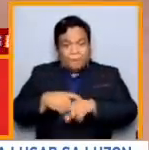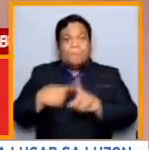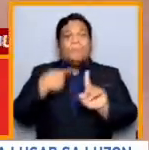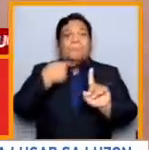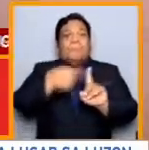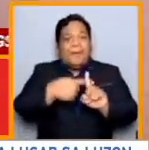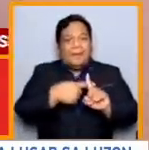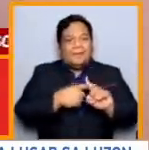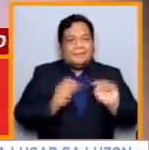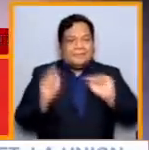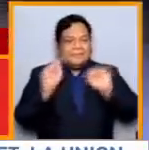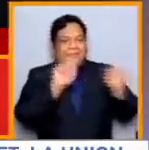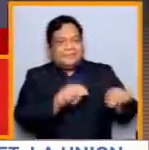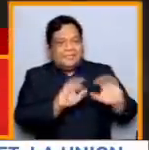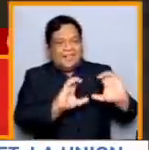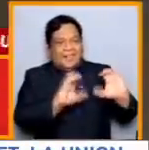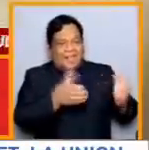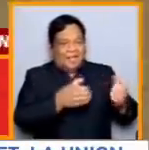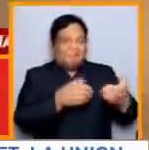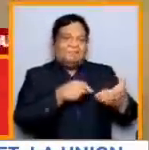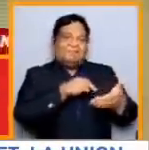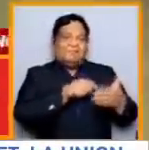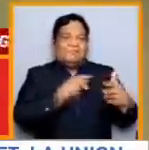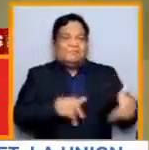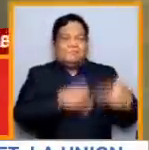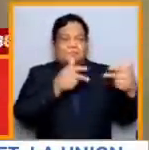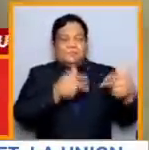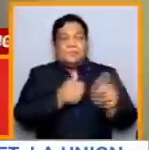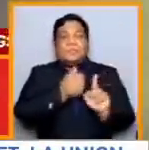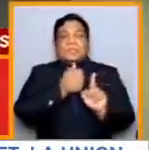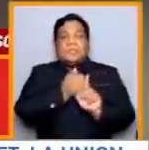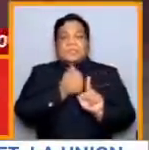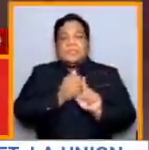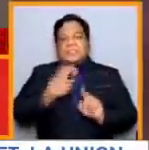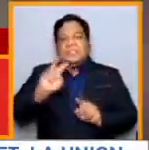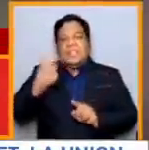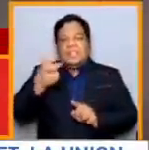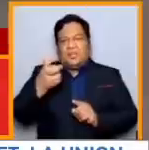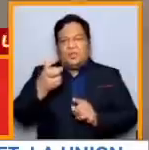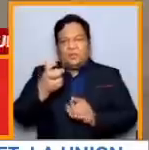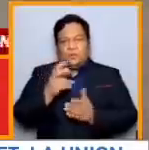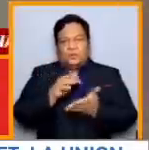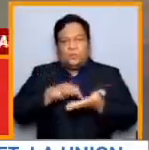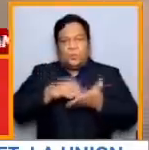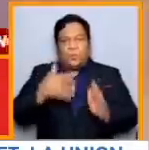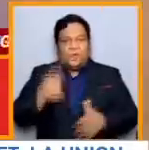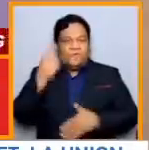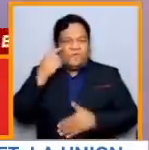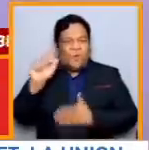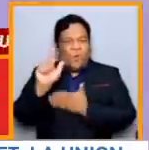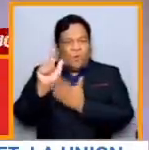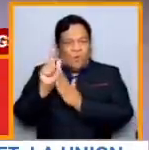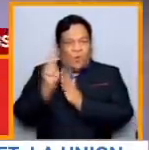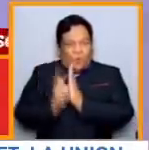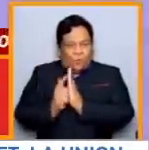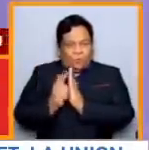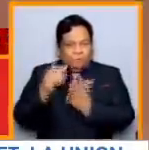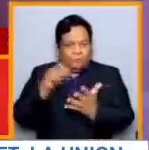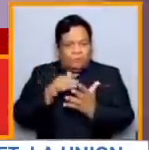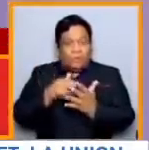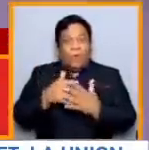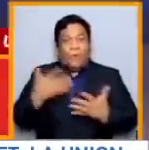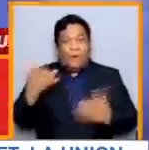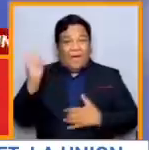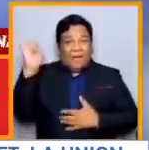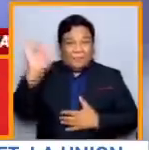class. Second year law student na si Ronald. At naisip daw niya umabsent pero hindi niya ito tinuloy. Kasabay raw kasi